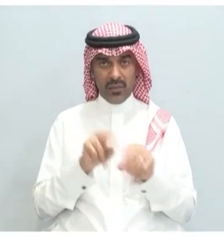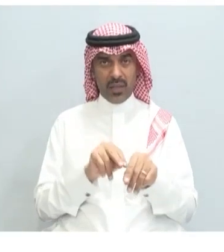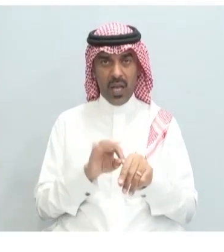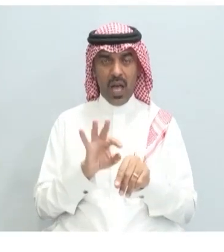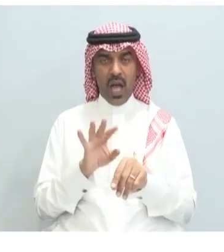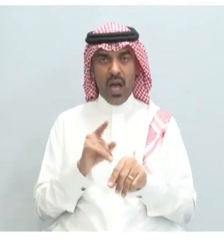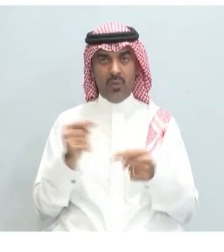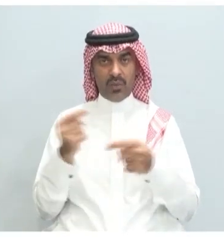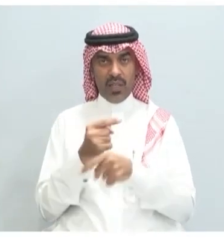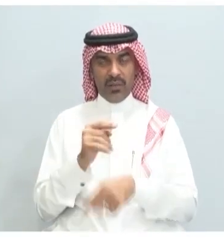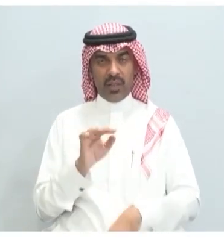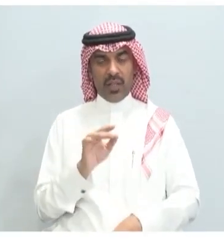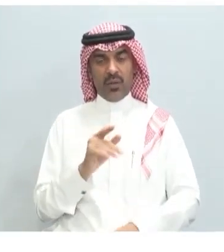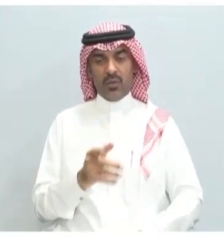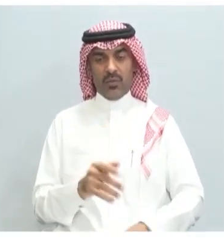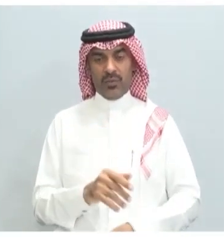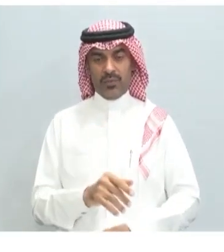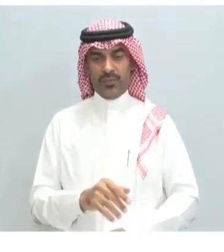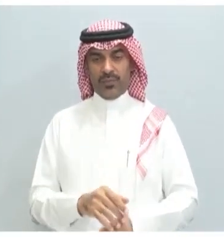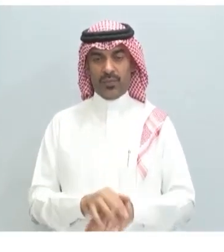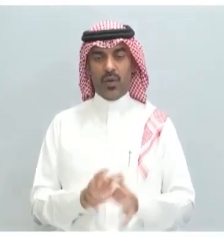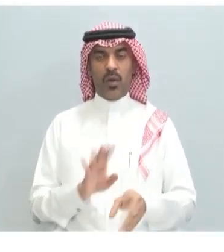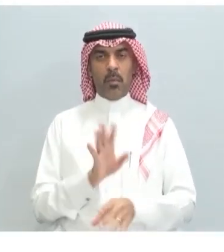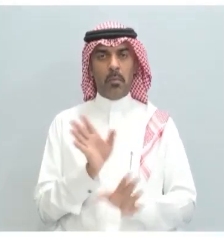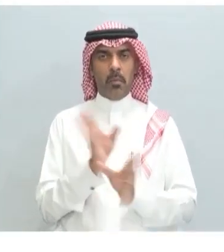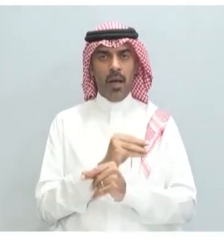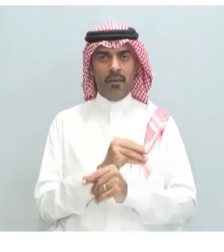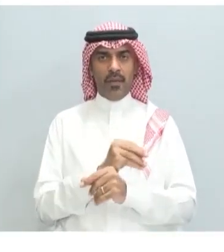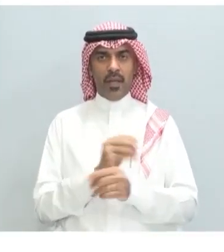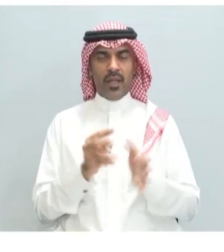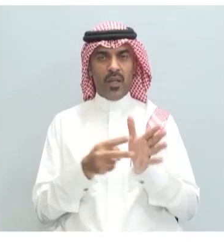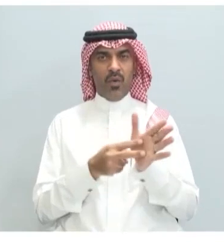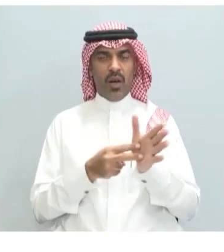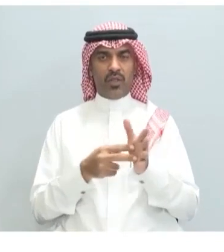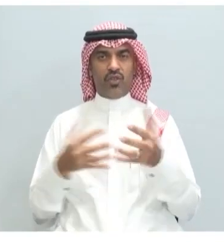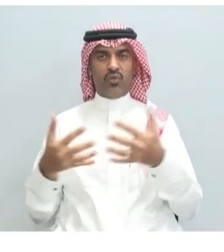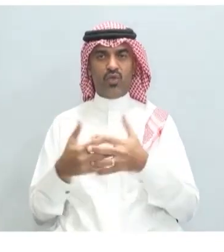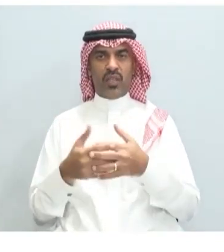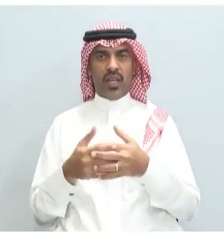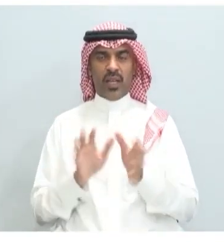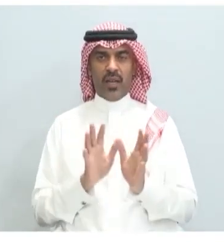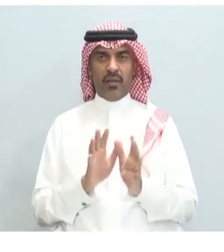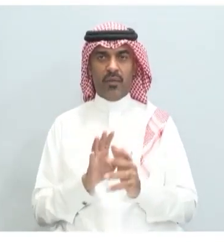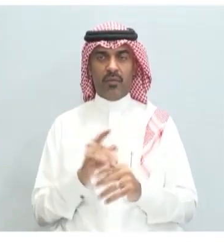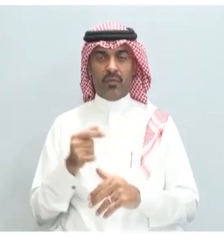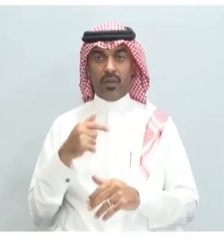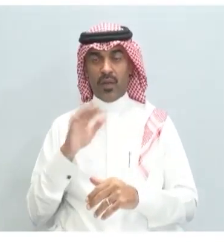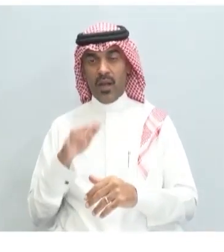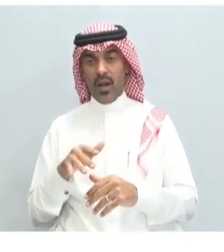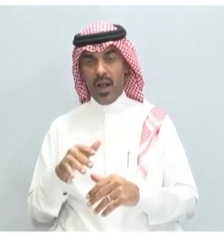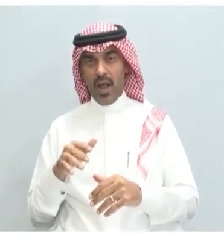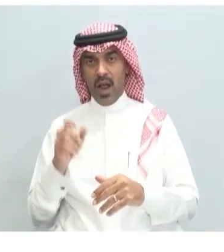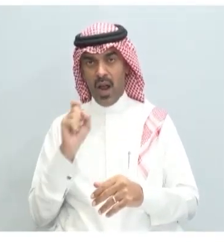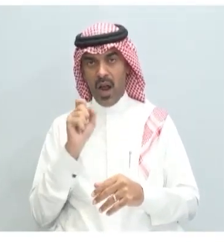متنافيان ومعناها ان لا توجد نواتج مشتركه فيما بينهما فاذا كان عندي وقوع الحادثه